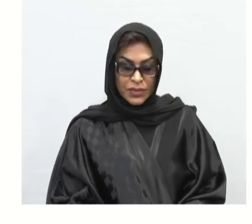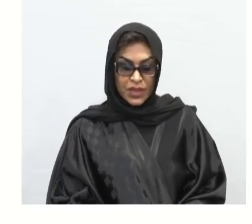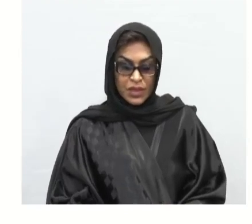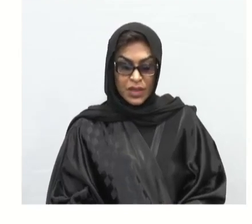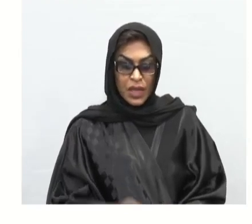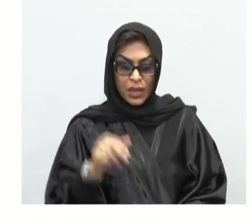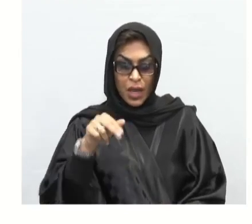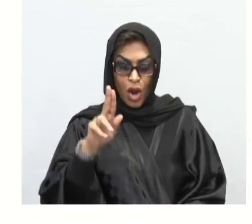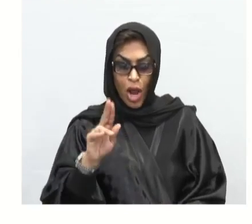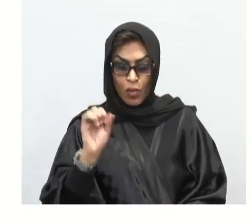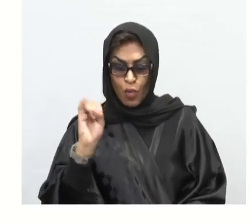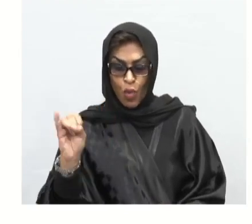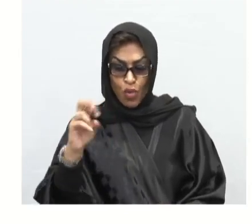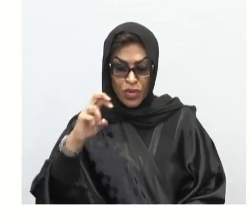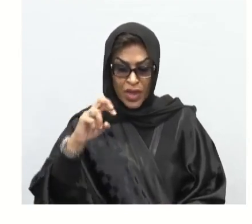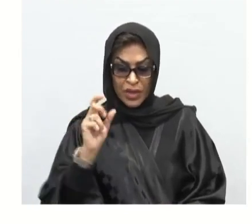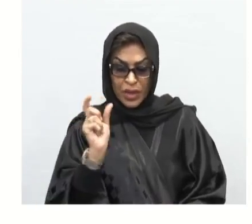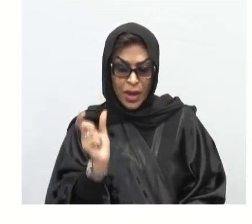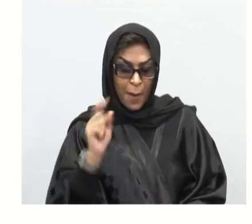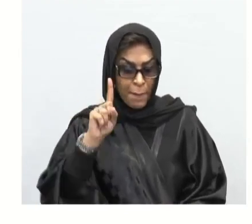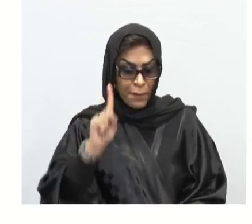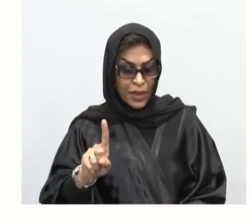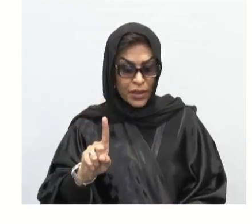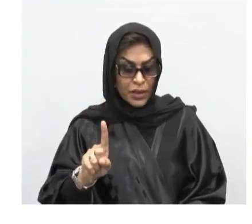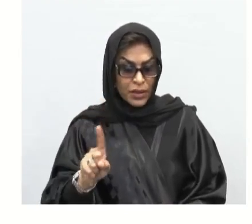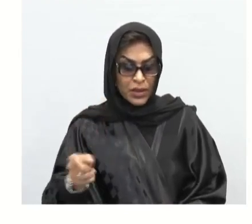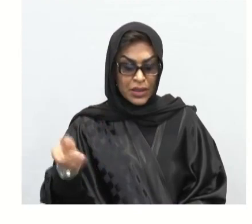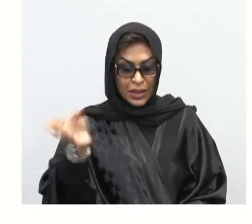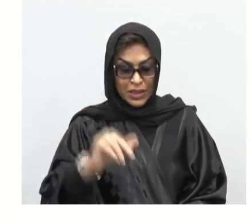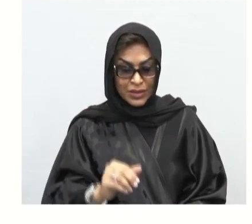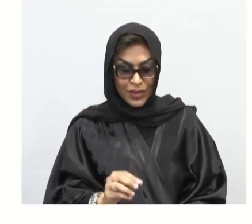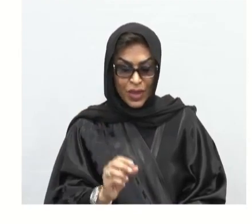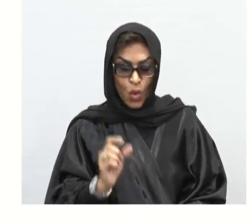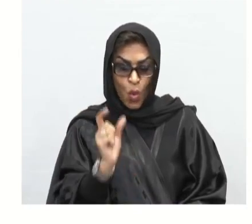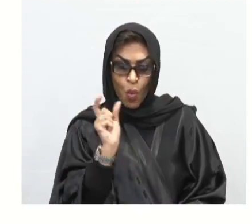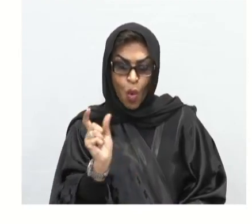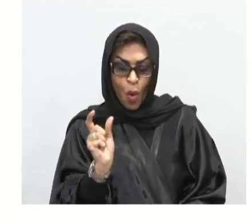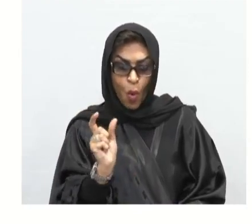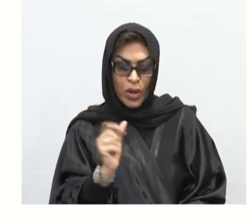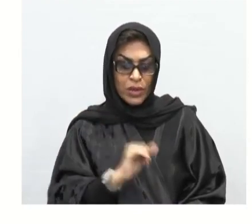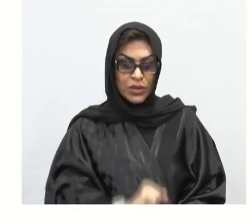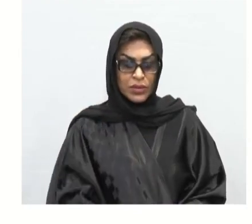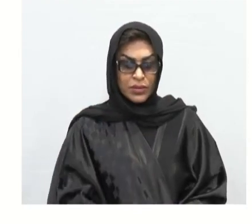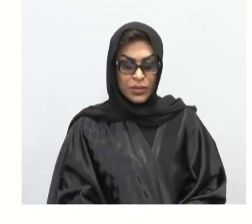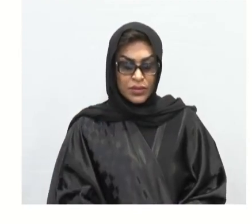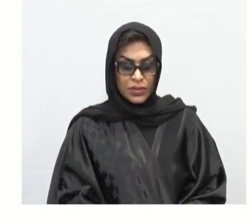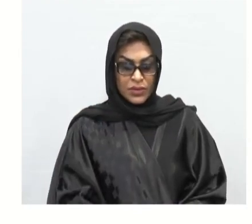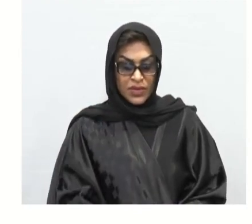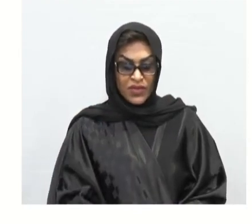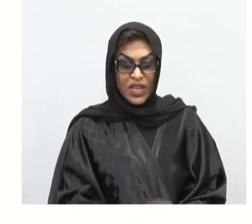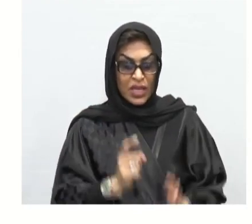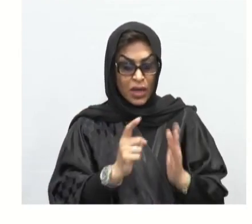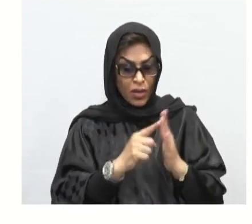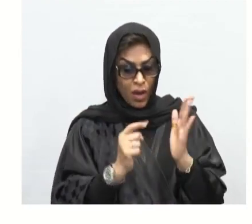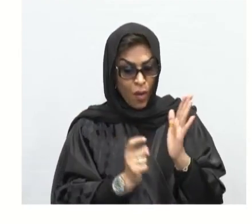تحدثنا عن المذنب كاحد المكونات التي توجد في هذا النظام